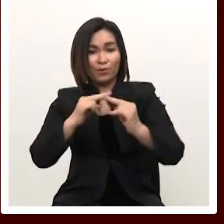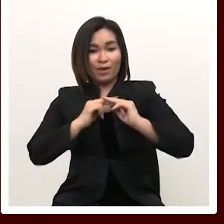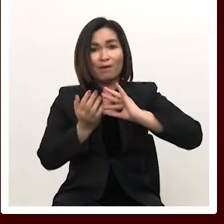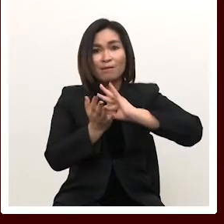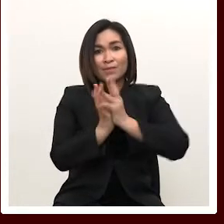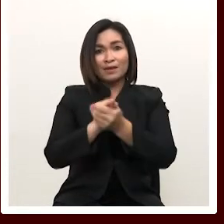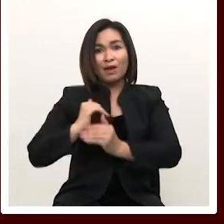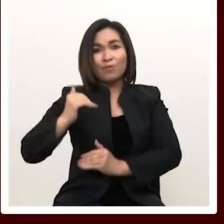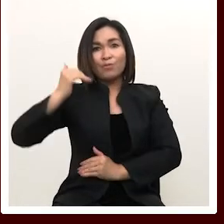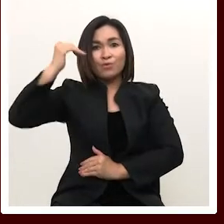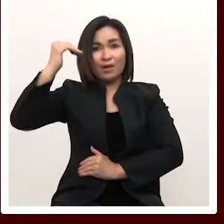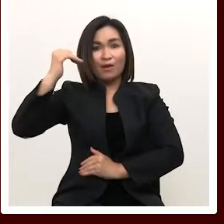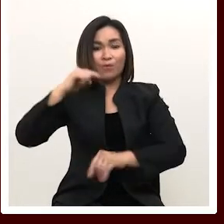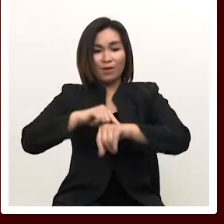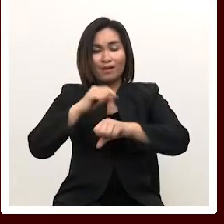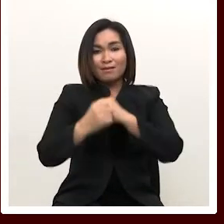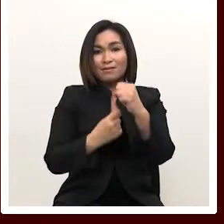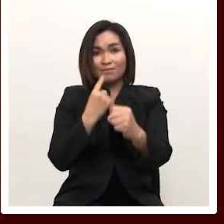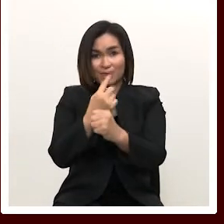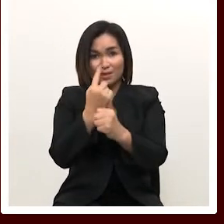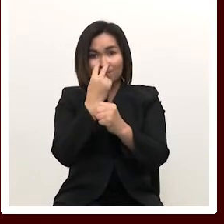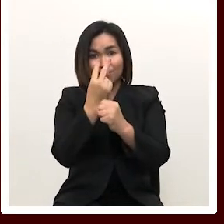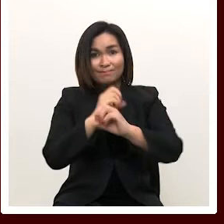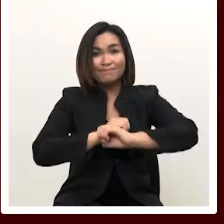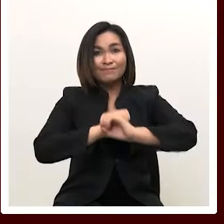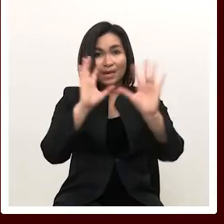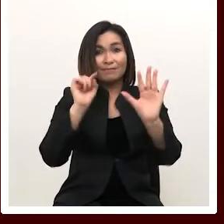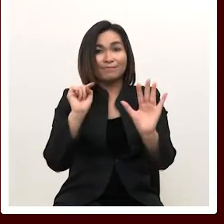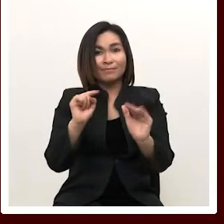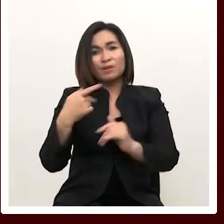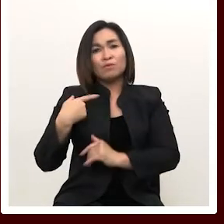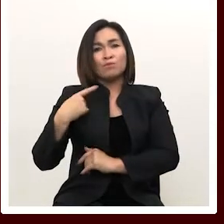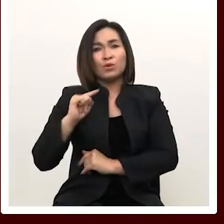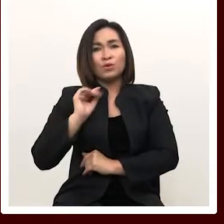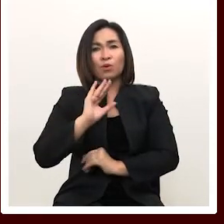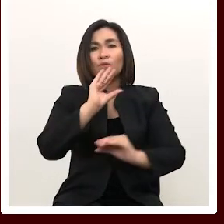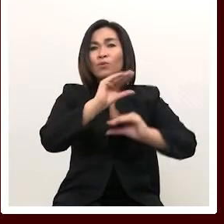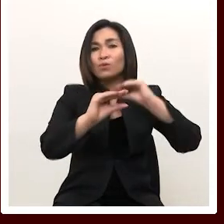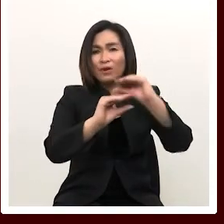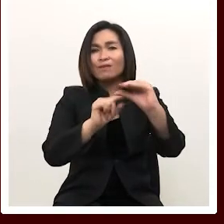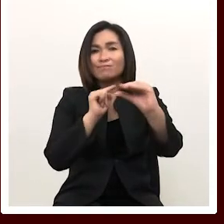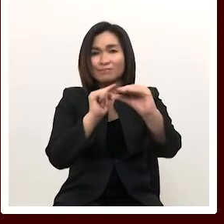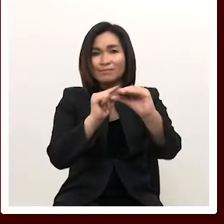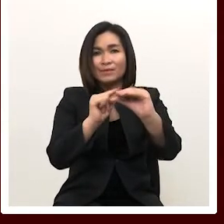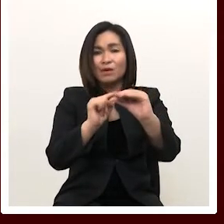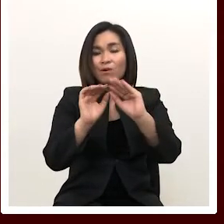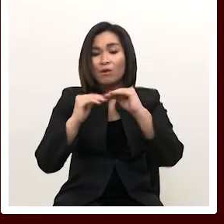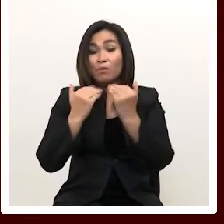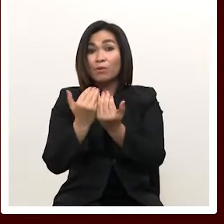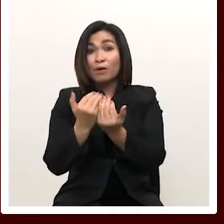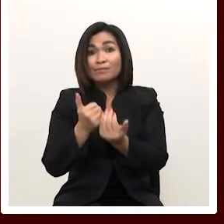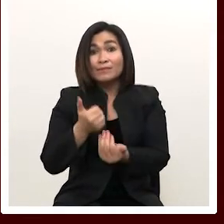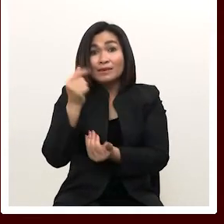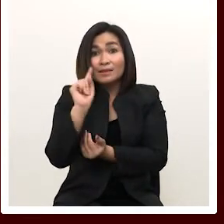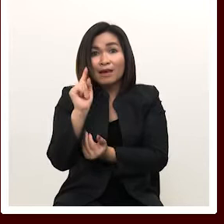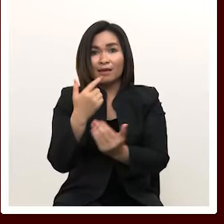ครัวเขาจะเปลี่ยนจากตัวเขาเองที่เป็นผู้ใหญ่ขึ้นในทันทีระยะเวลา1ปีนะฮะไอ้นี่คือสิ่งที่ว่ามันเป็นประโยชน์กับโครงการ